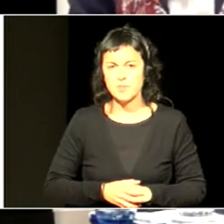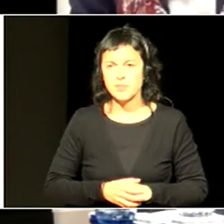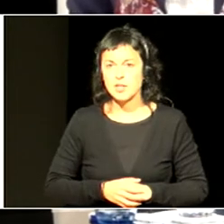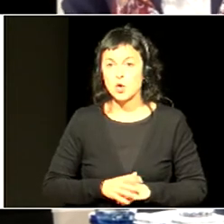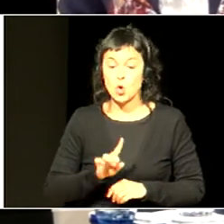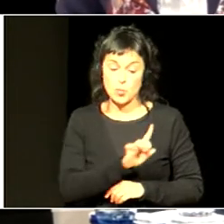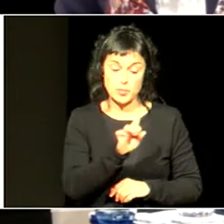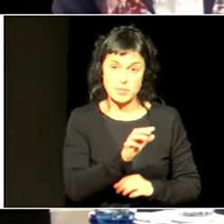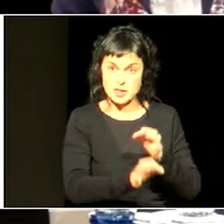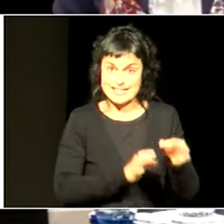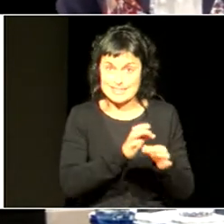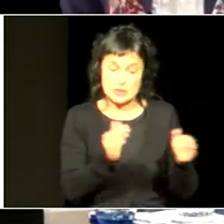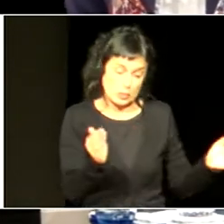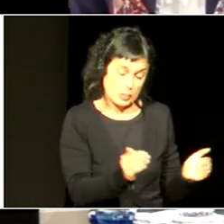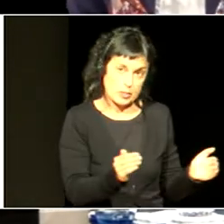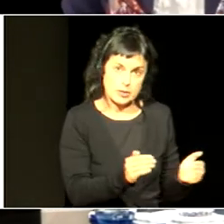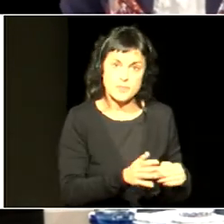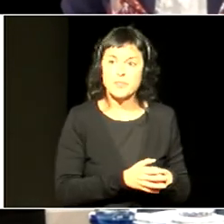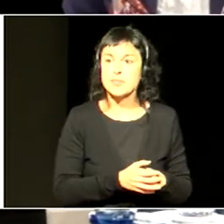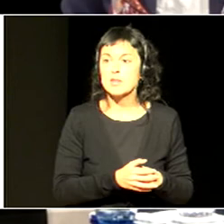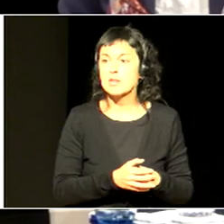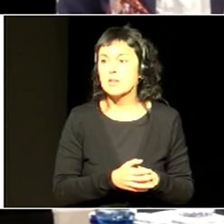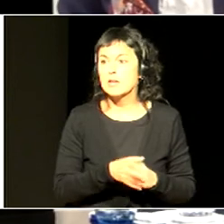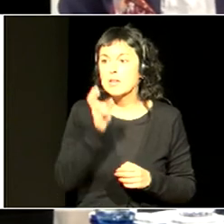ziklokoak pixka txikiagoa diren horiek ere urtsintxakoak etortzen dira,